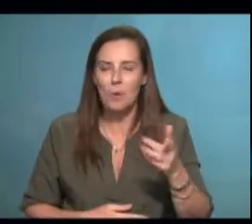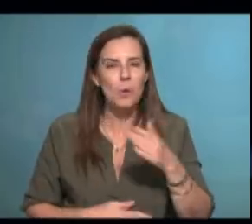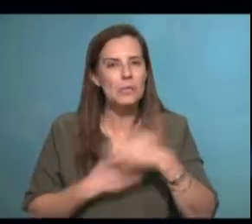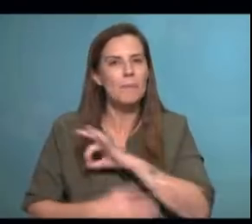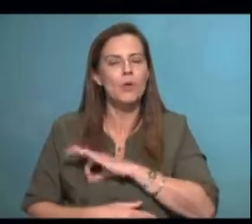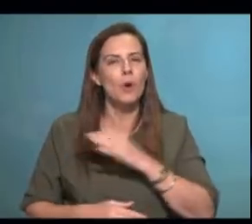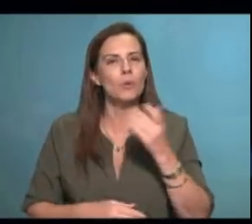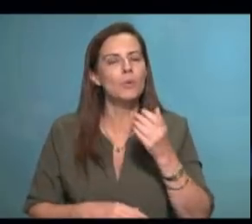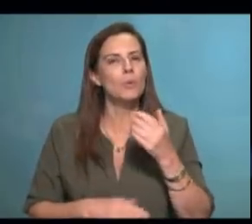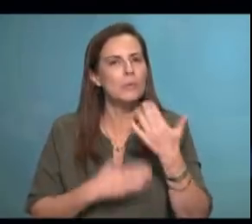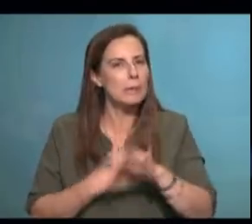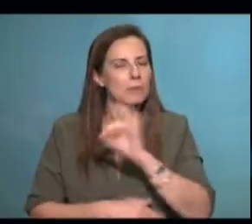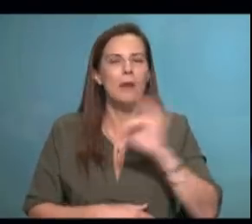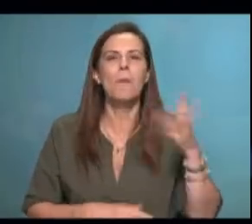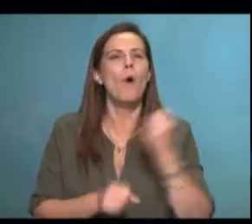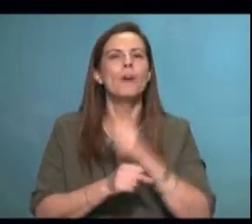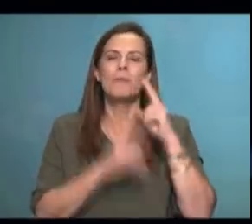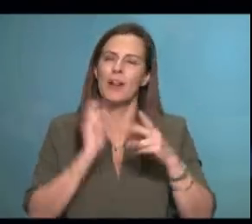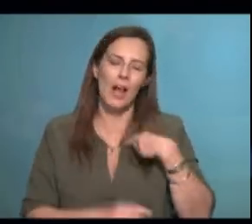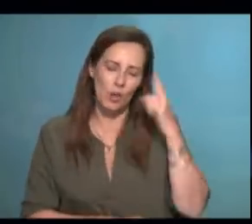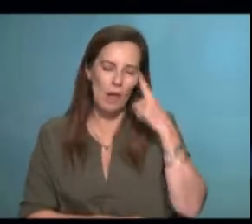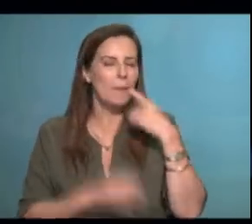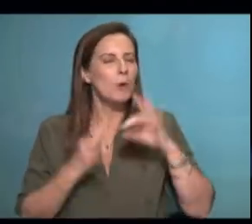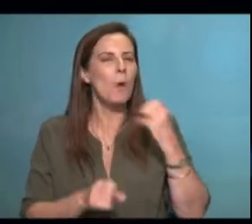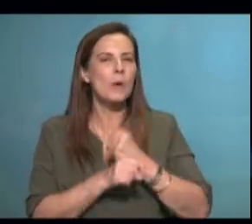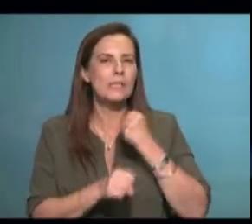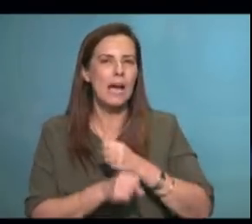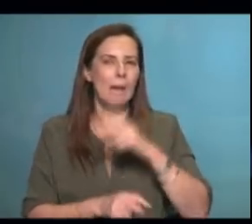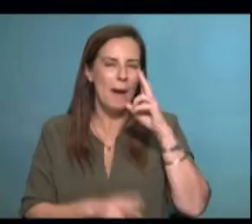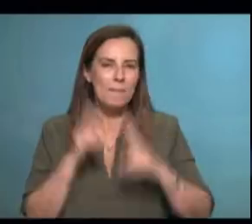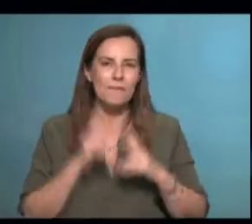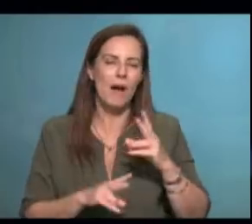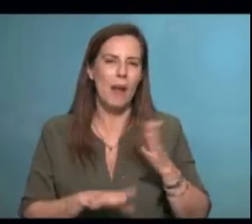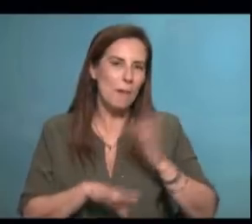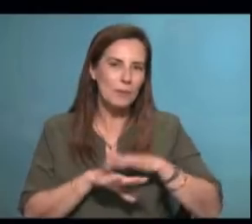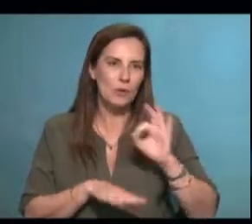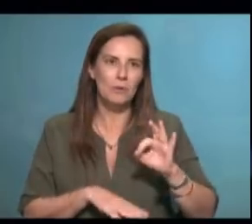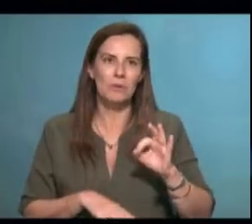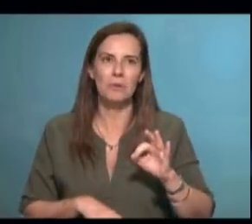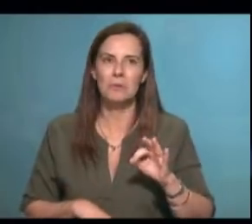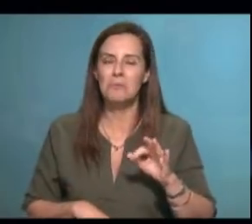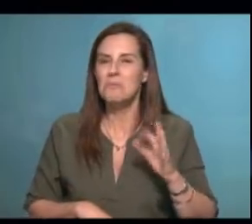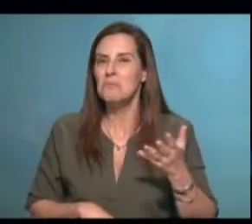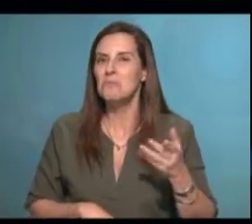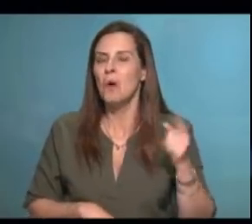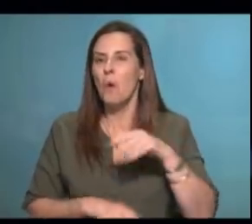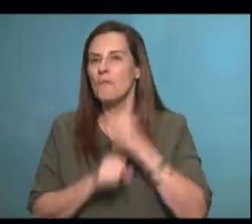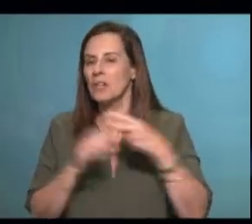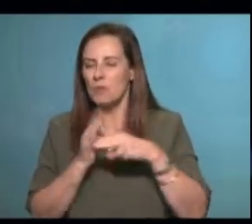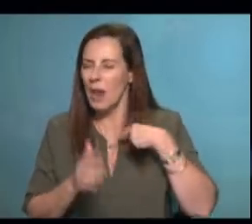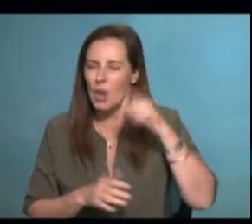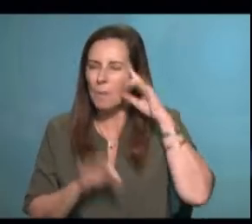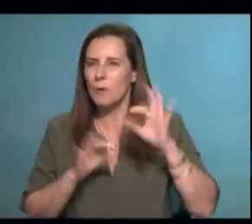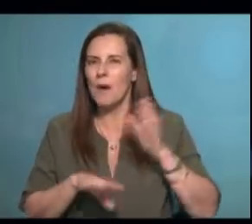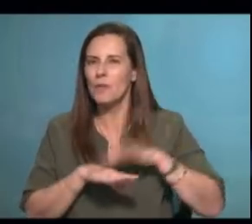במפעל, אגב? במה הוא עבד? אני לא יודע לומר לך בדיוק מה היה המקצוע שלו. הבנתם, הוא בא היום כחשמלאי. אני לא יודע בדיוק מה היה